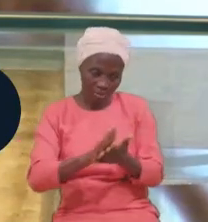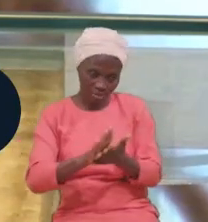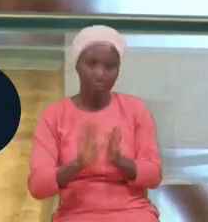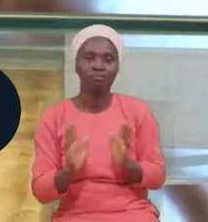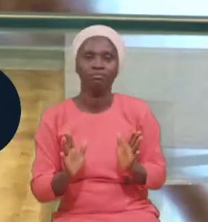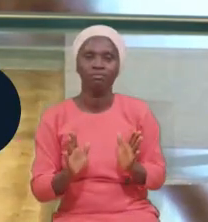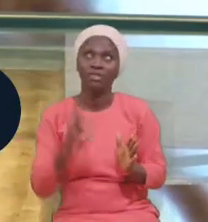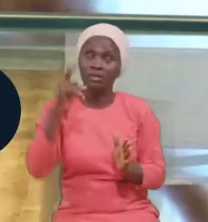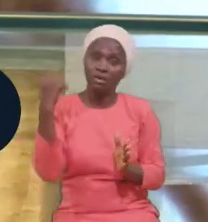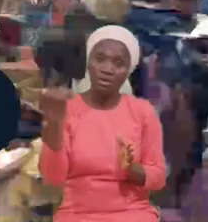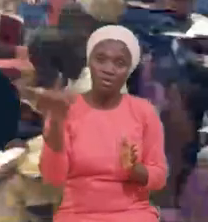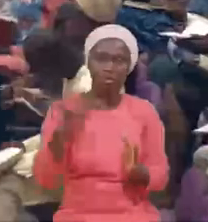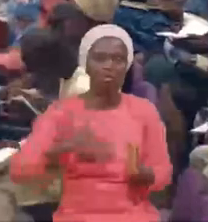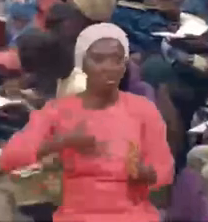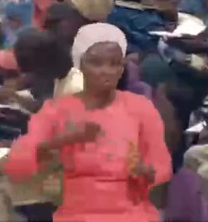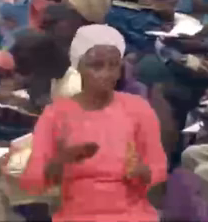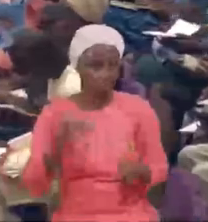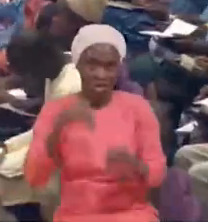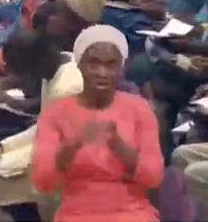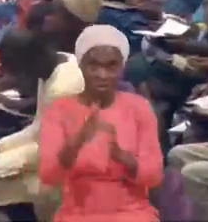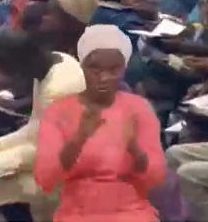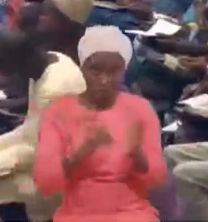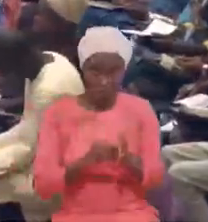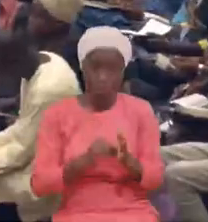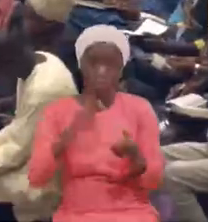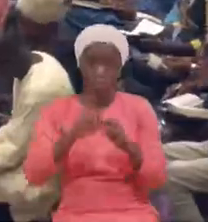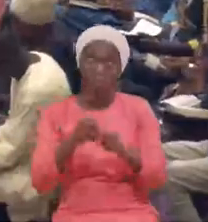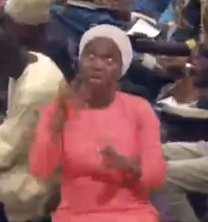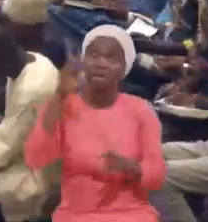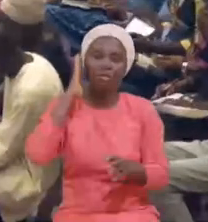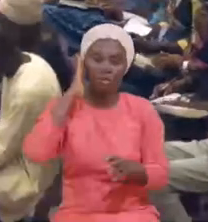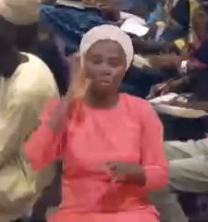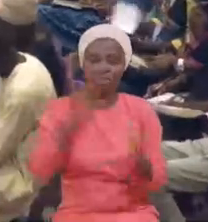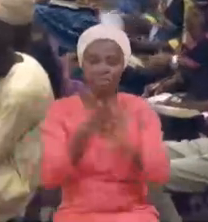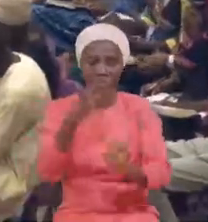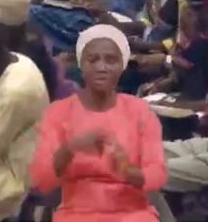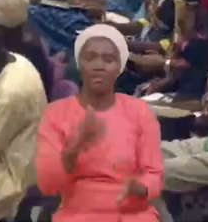toujours volontaire et dans votre cas, il vous le fera.